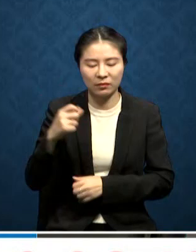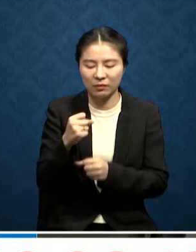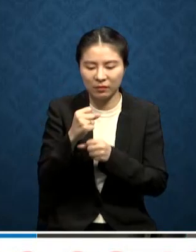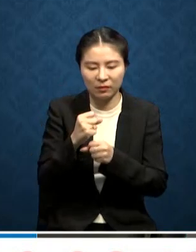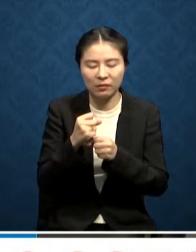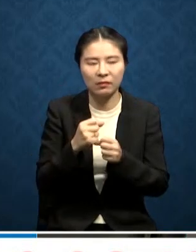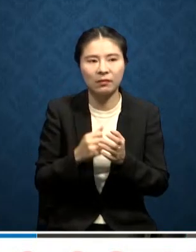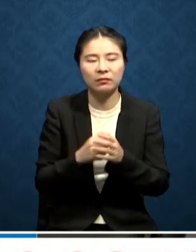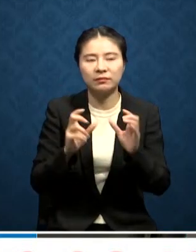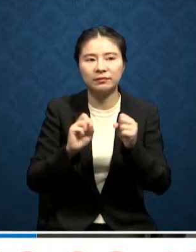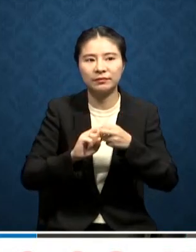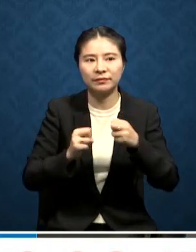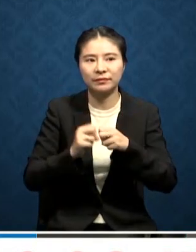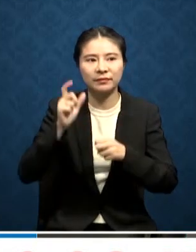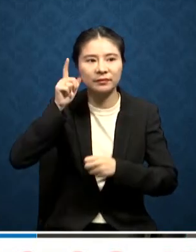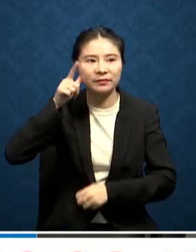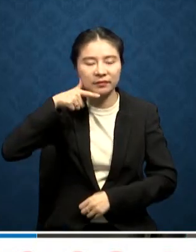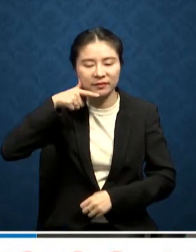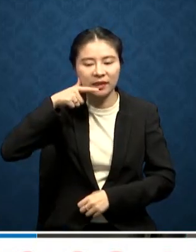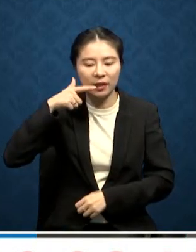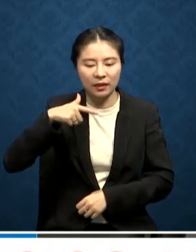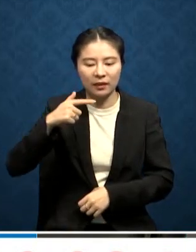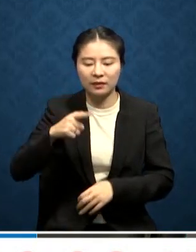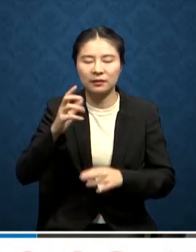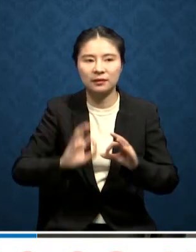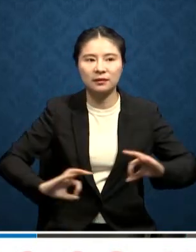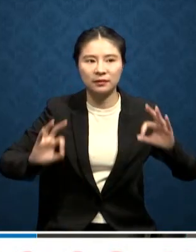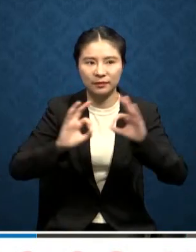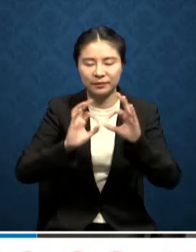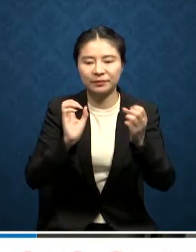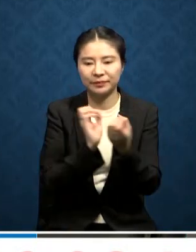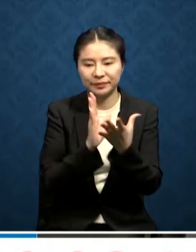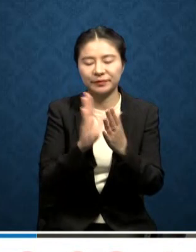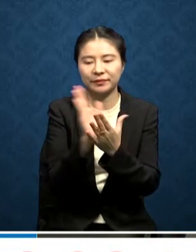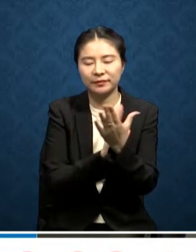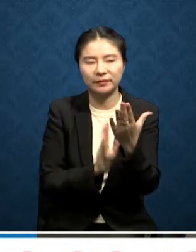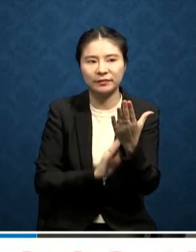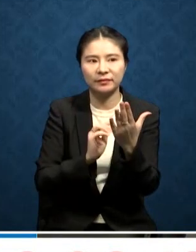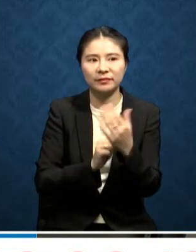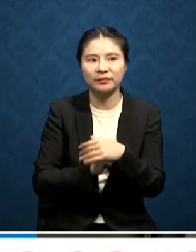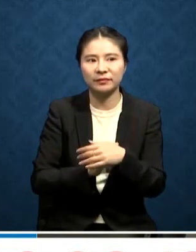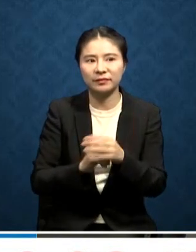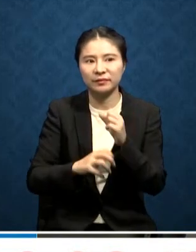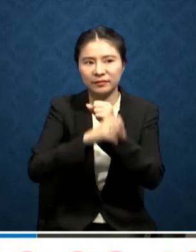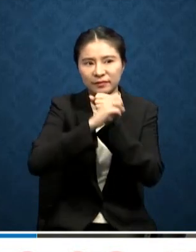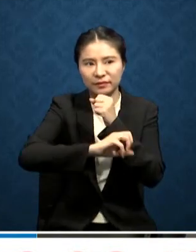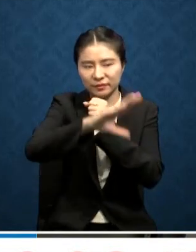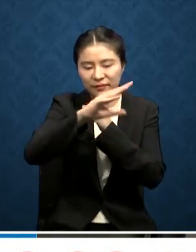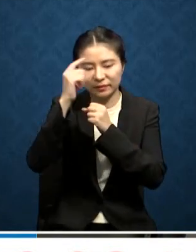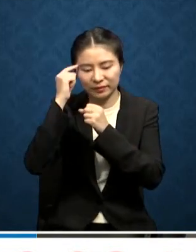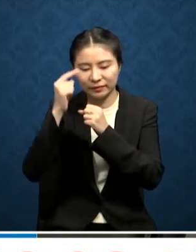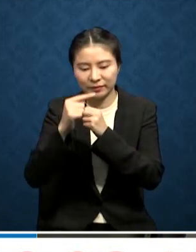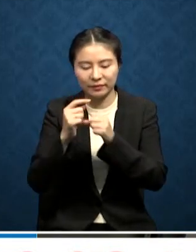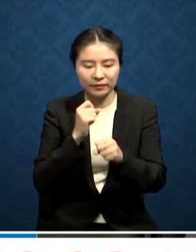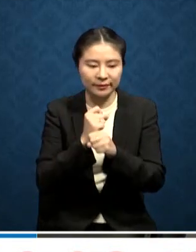ปัญหาคอ Centerเนี่ยเป็นปัญหาใหญ่ระดับประเทศชาติผมว่ากสตชคนเดียวน่าจะเอาไม่อยู่จริง